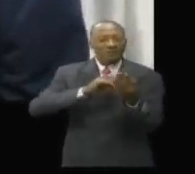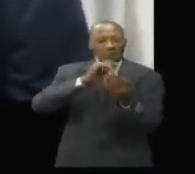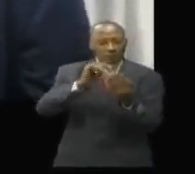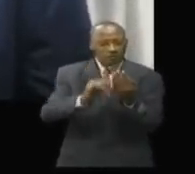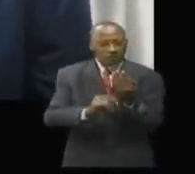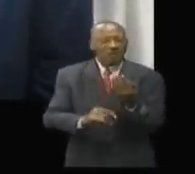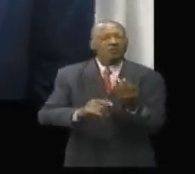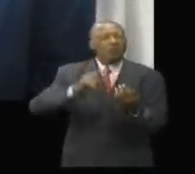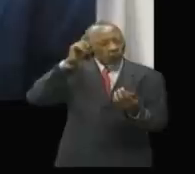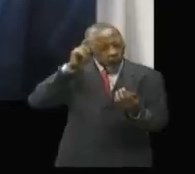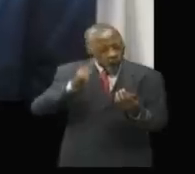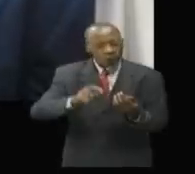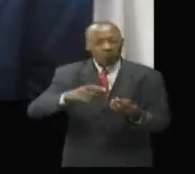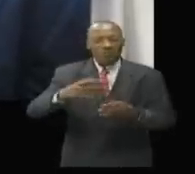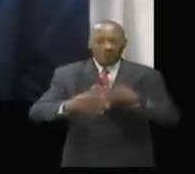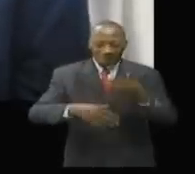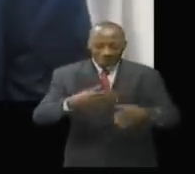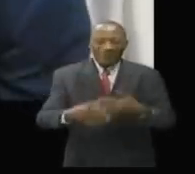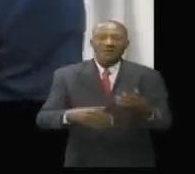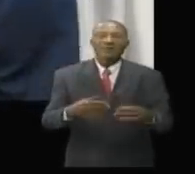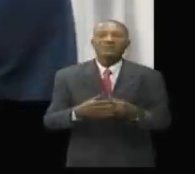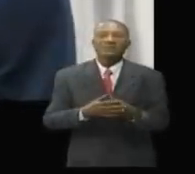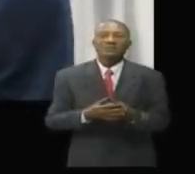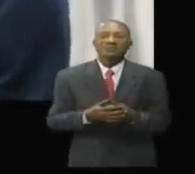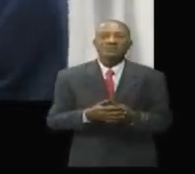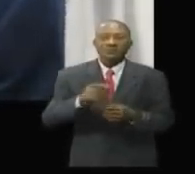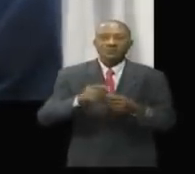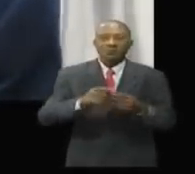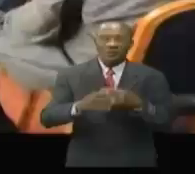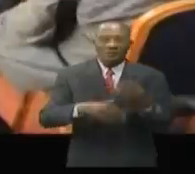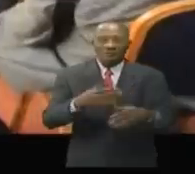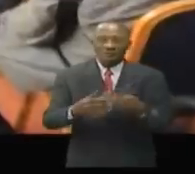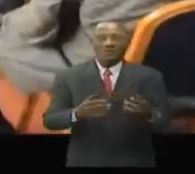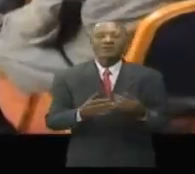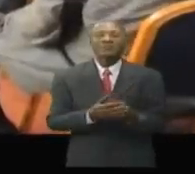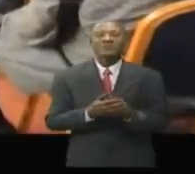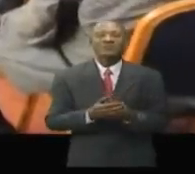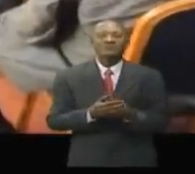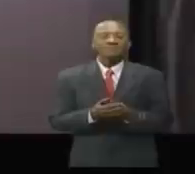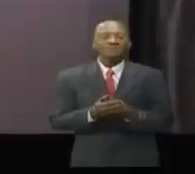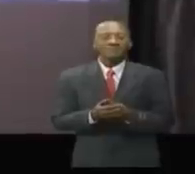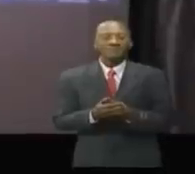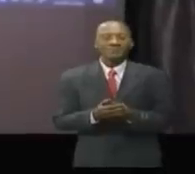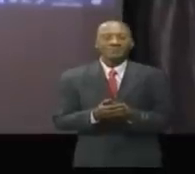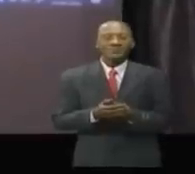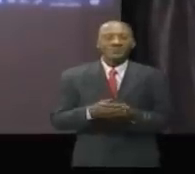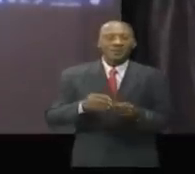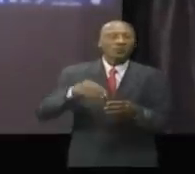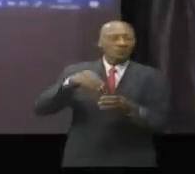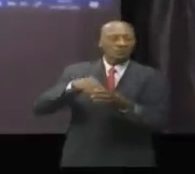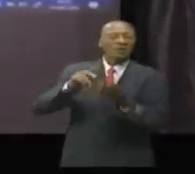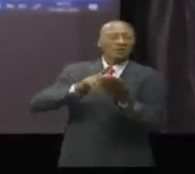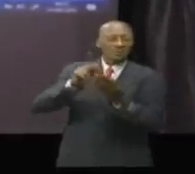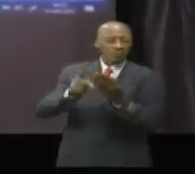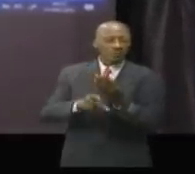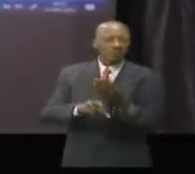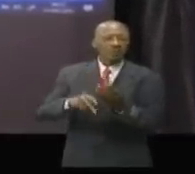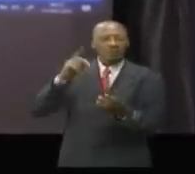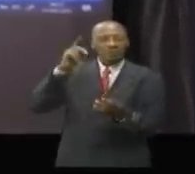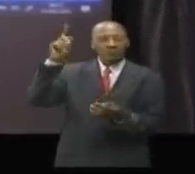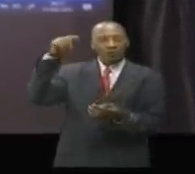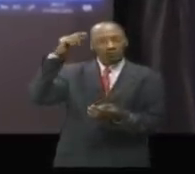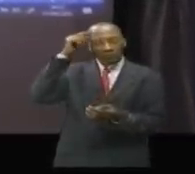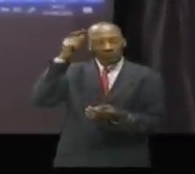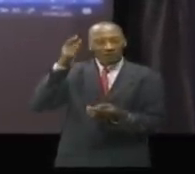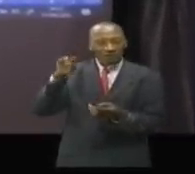projet en physique et en termes financiers. Dans les programmes d'action du gouverneur Guy Bandou,